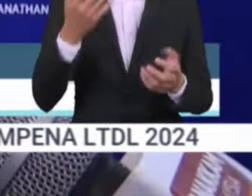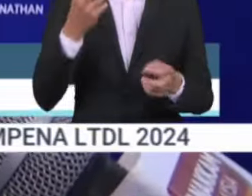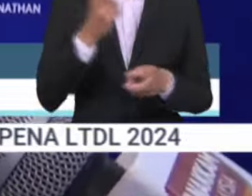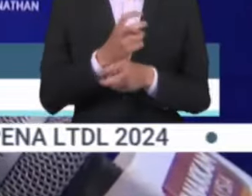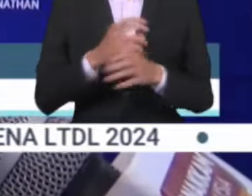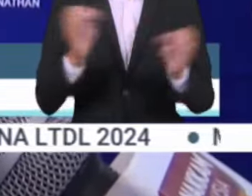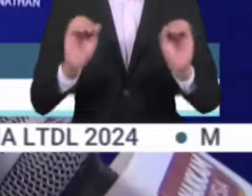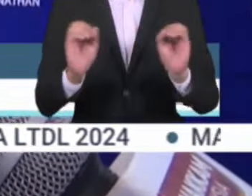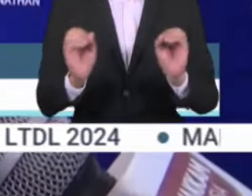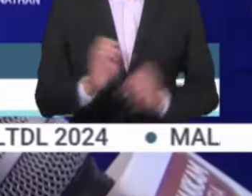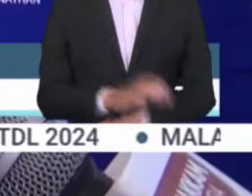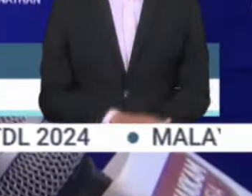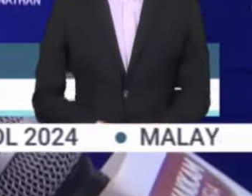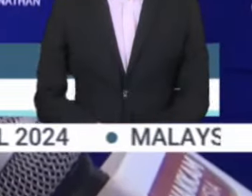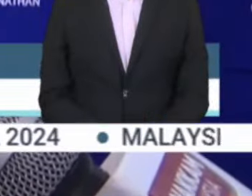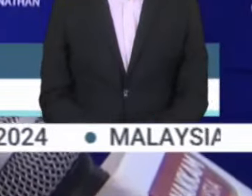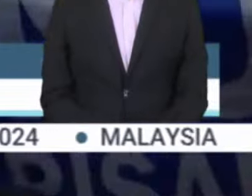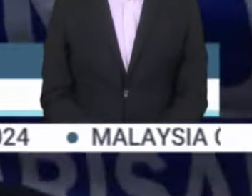kenal mengundi.